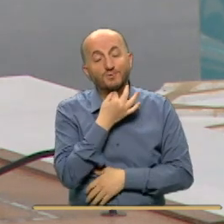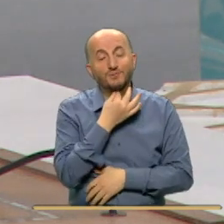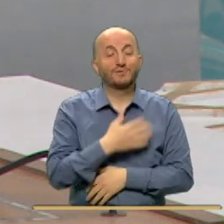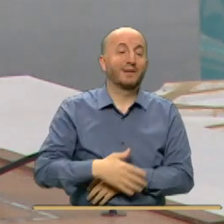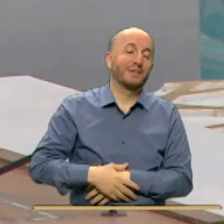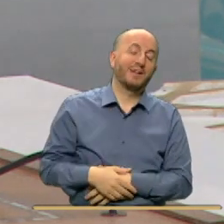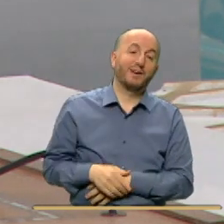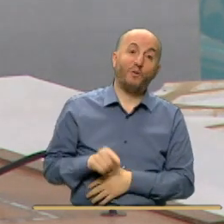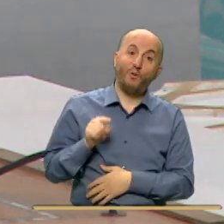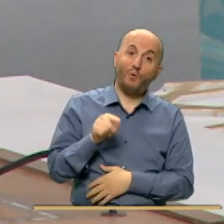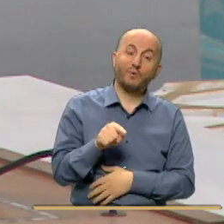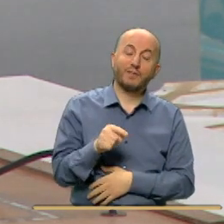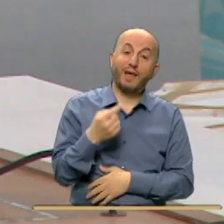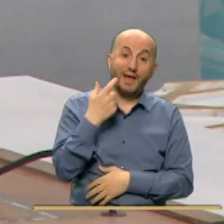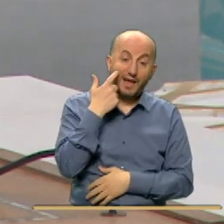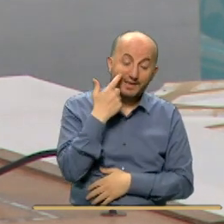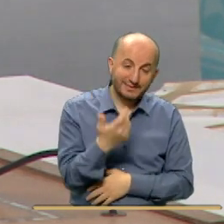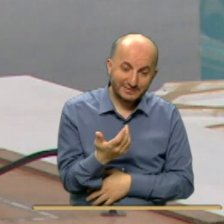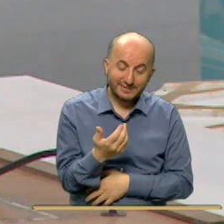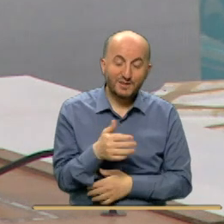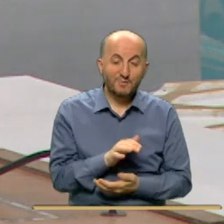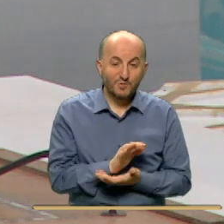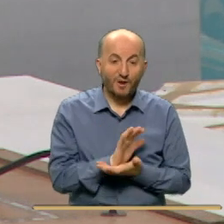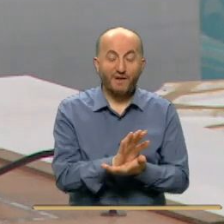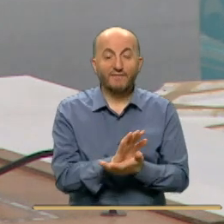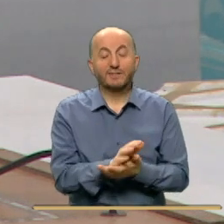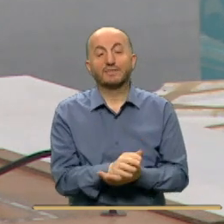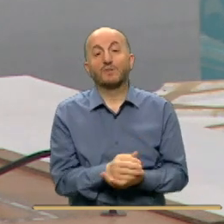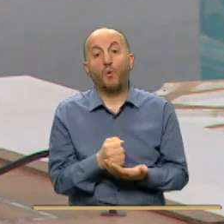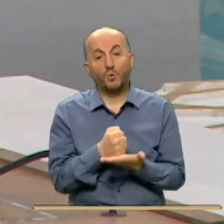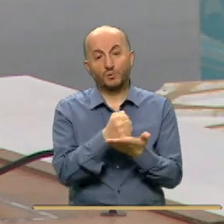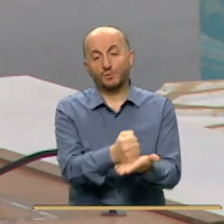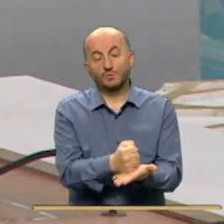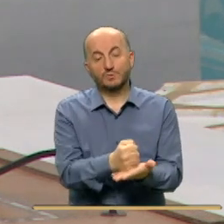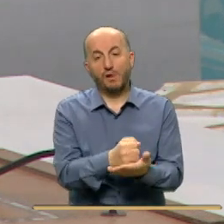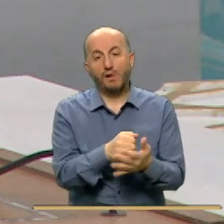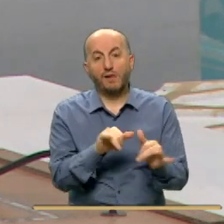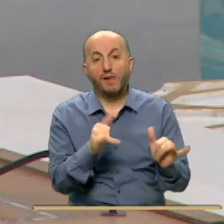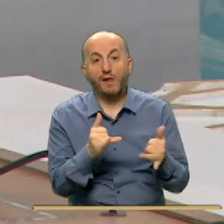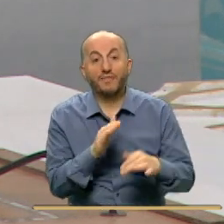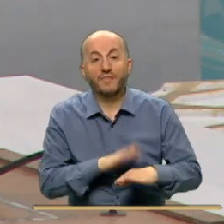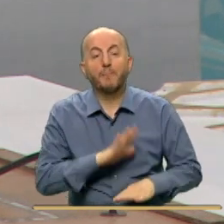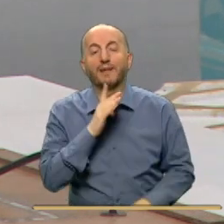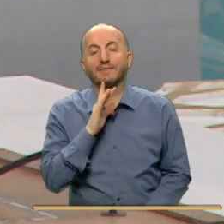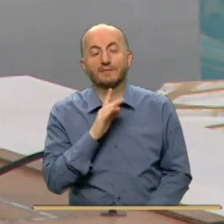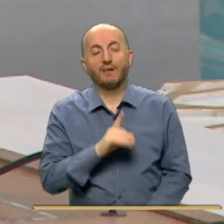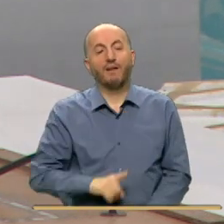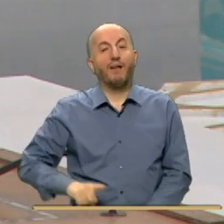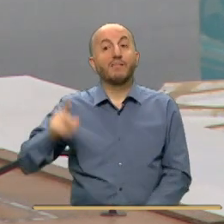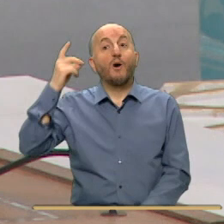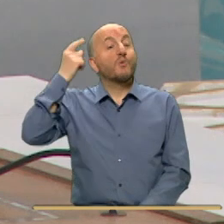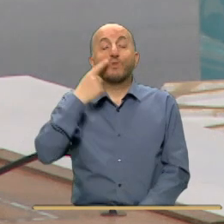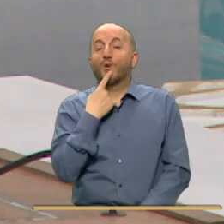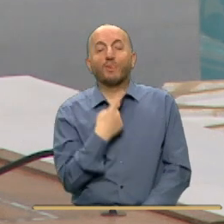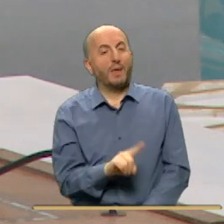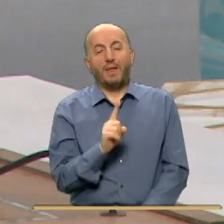ona yine hayırdır, mükafat ve ödüldür. Yani şımarır demedi, Allah'ı unutur